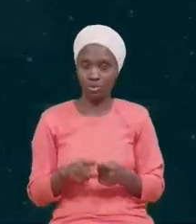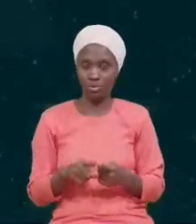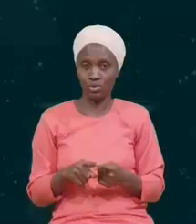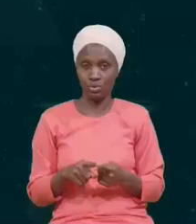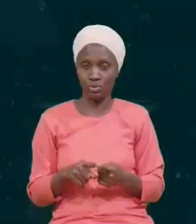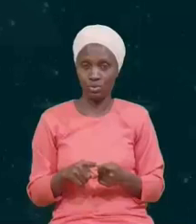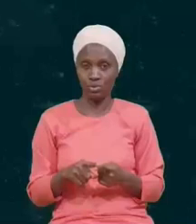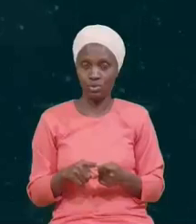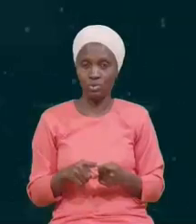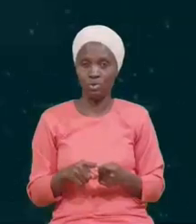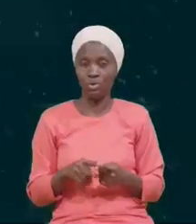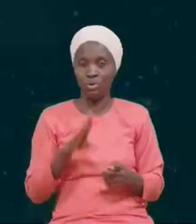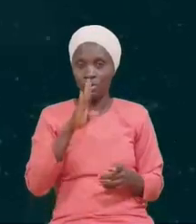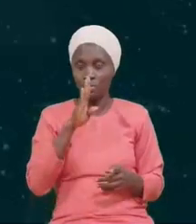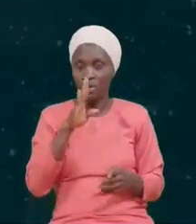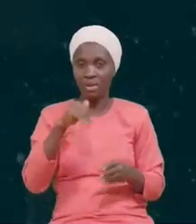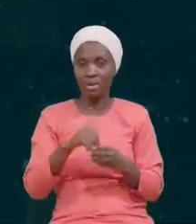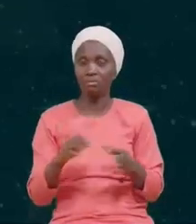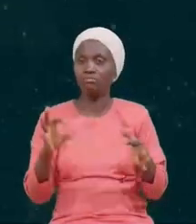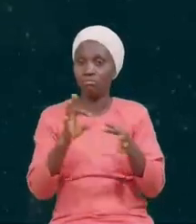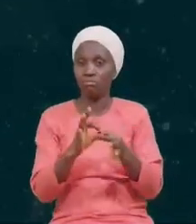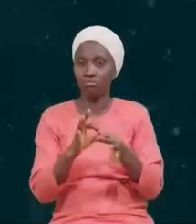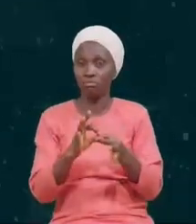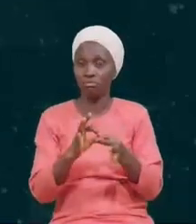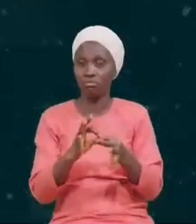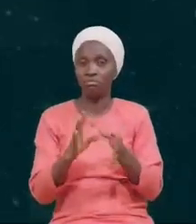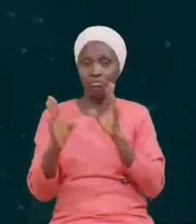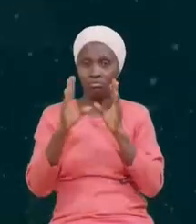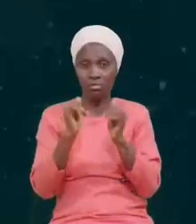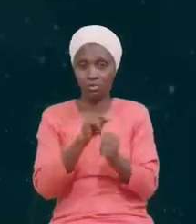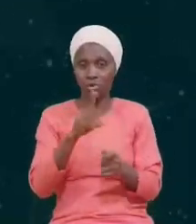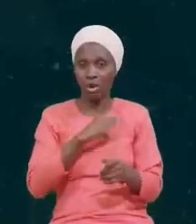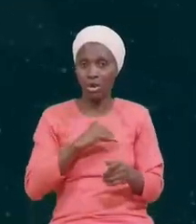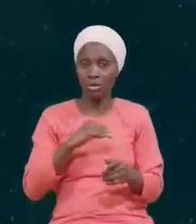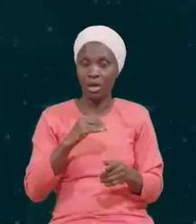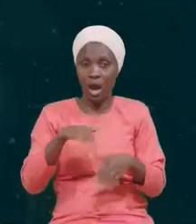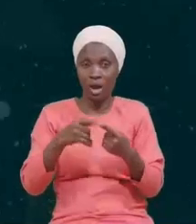de prendre contact avec vous et vous aider plus.